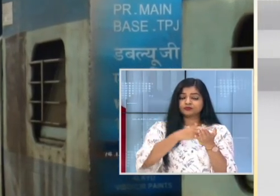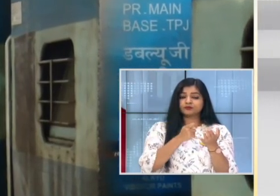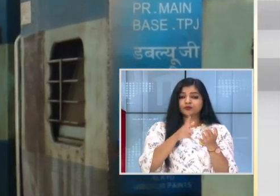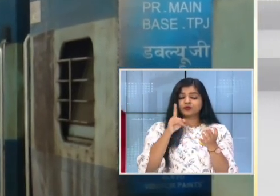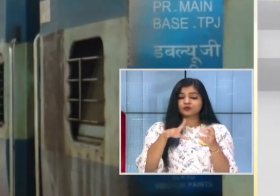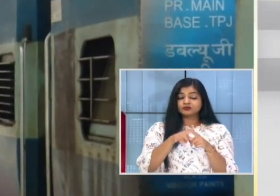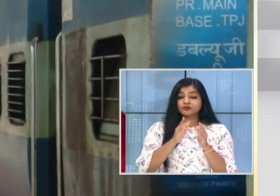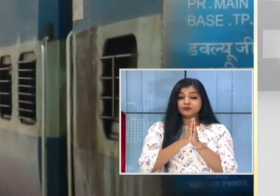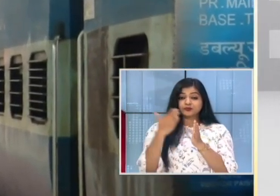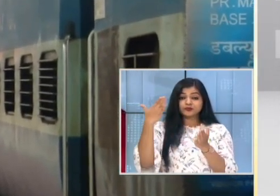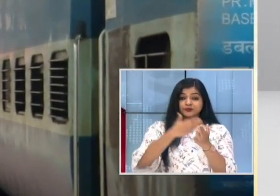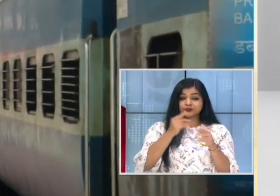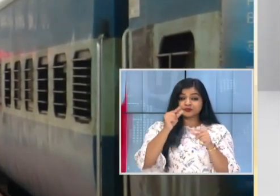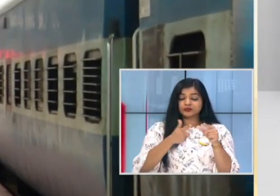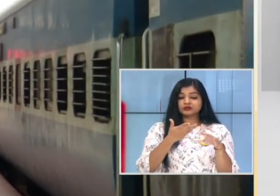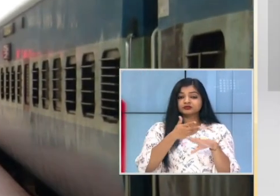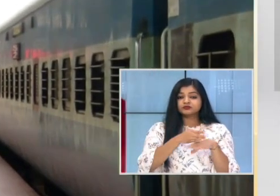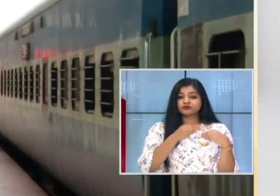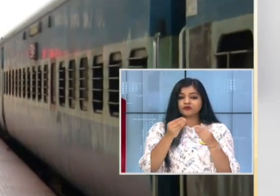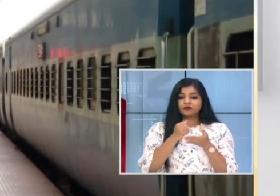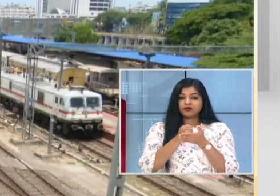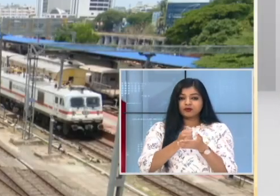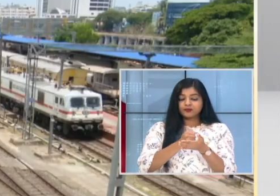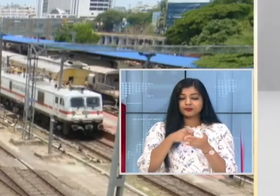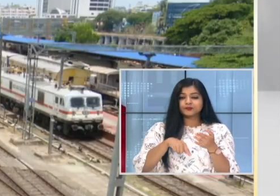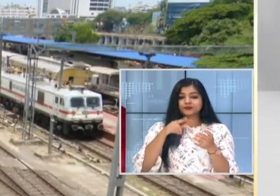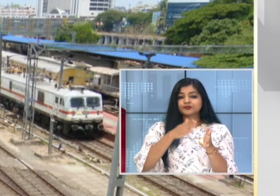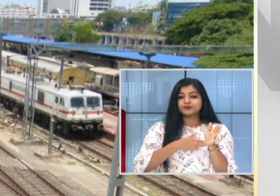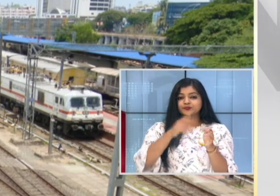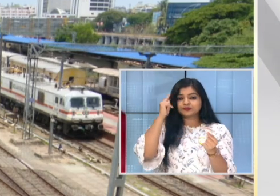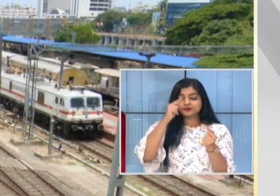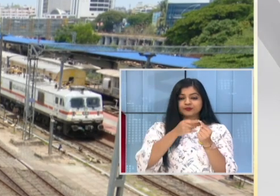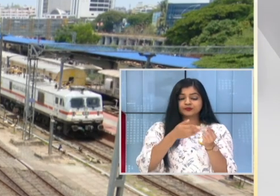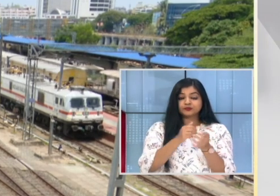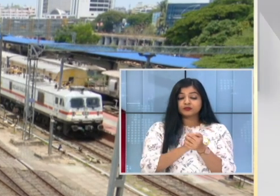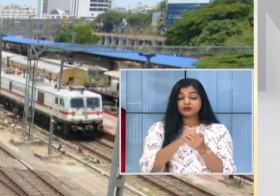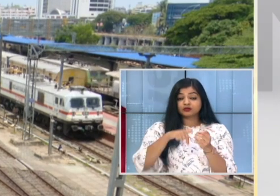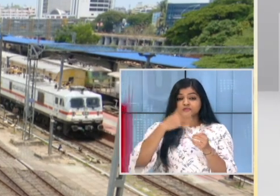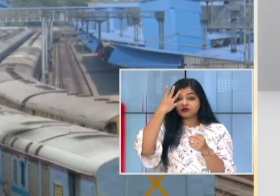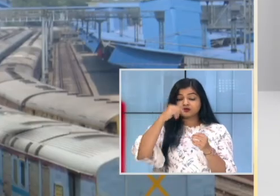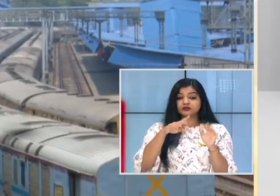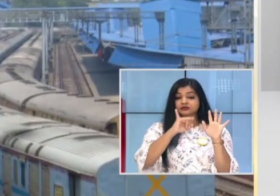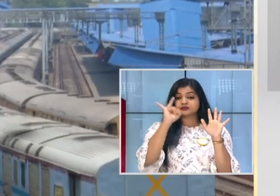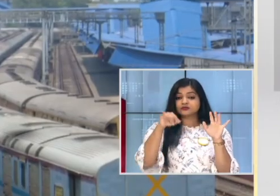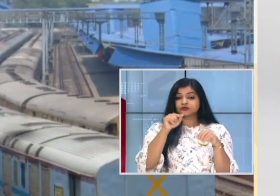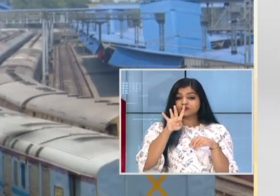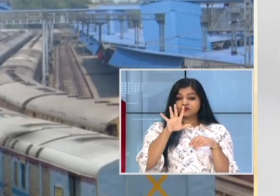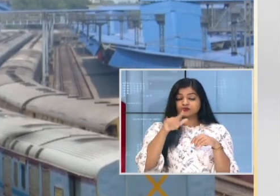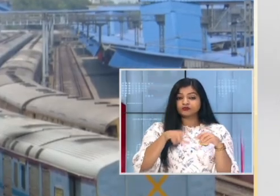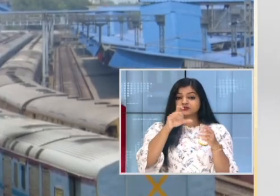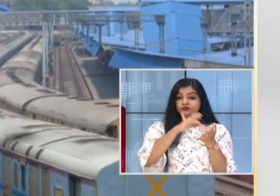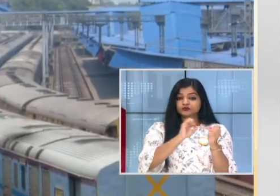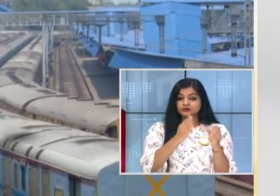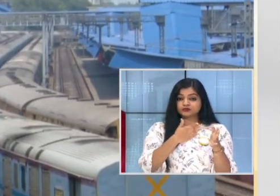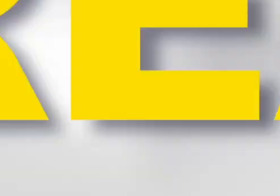ഒരു സേവനമായിരിക്കും ഈ ട്രെയിൻ സർവീസ് നൽകുക എന്ന കാര്യത്തിൽ സംശയമില്ല. ഇന്ന് രാത്രി 7:45 ചെങ്ങന്നൂരിൽ നിന്നും സർവീസ്